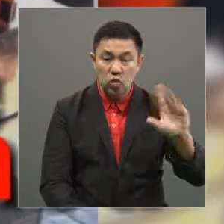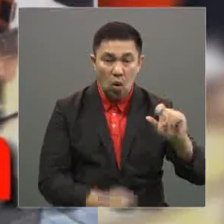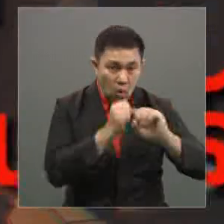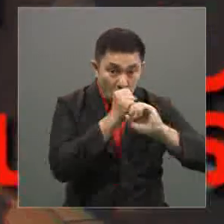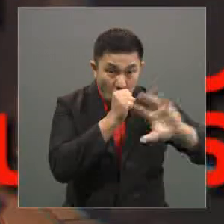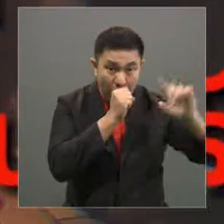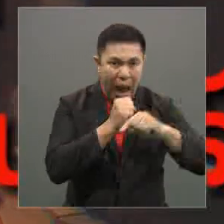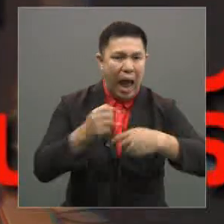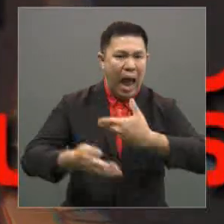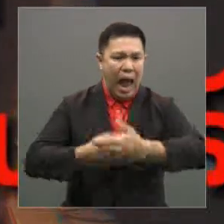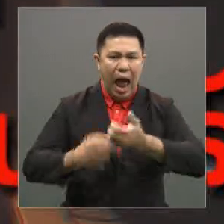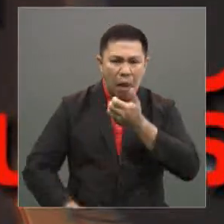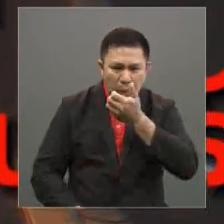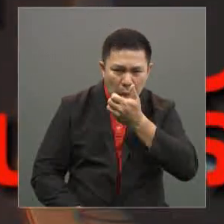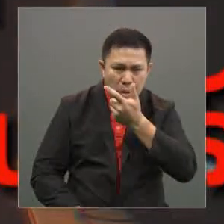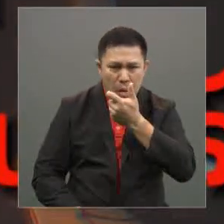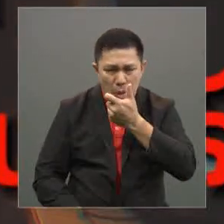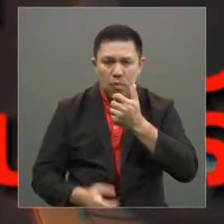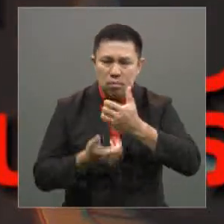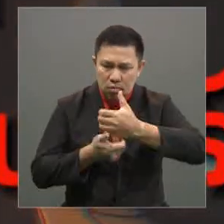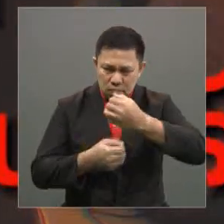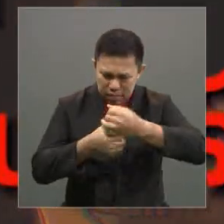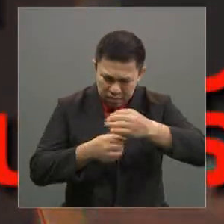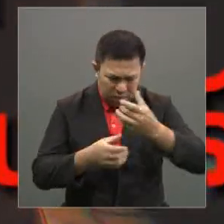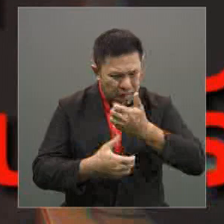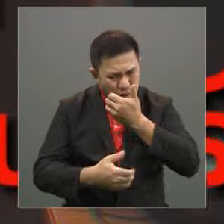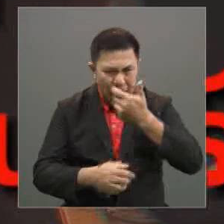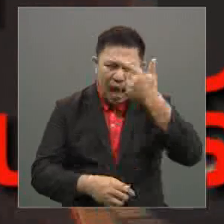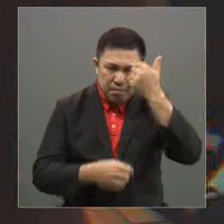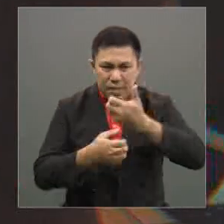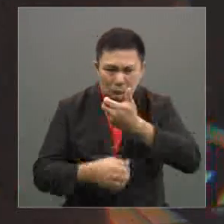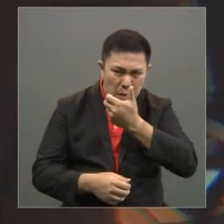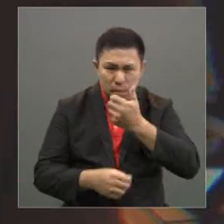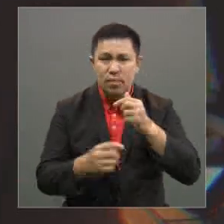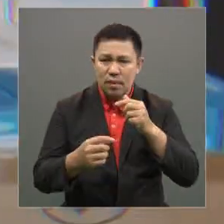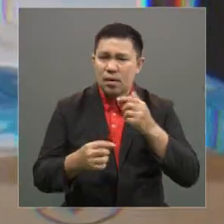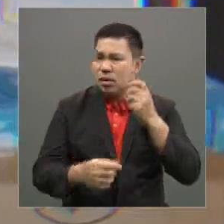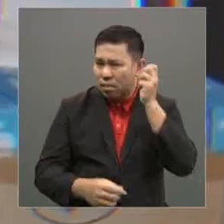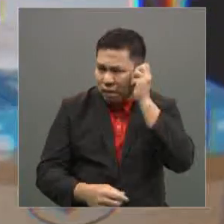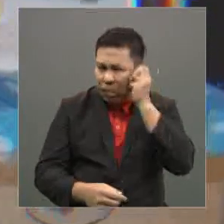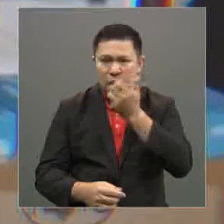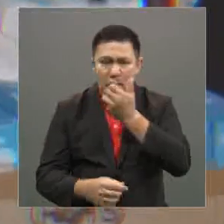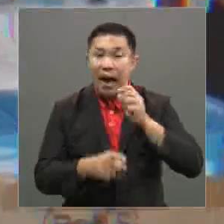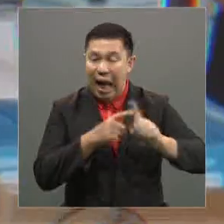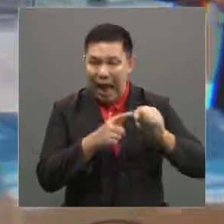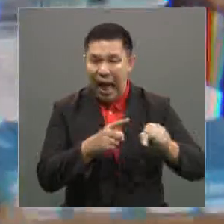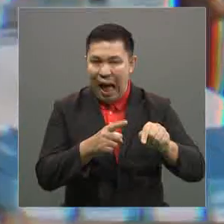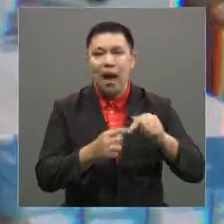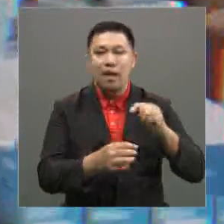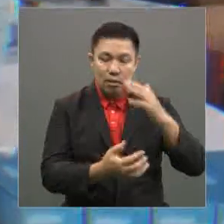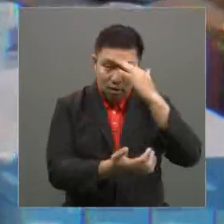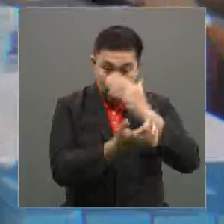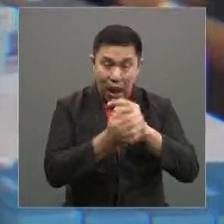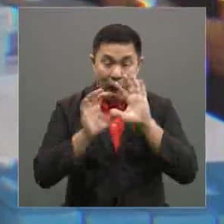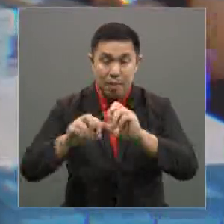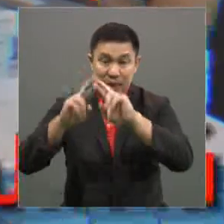แหล่งขายวิทยุและอุปกรณ์โทรคมนาคมเถื่อนอันนี้เจ้าหน้าที่เขาไปตรวจค้นพื้นที่เป้าหมาย 2จุดนะคะก็